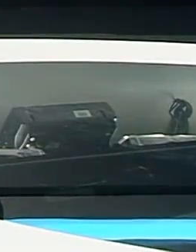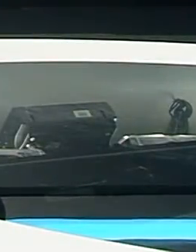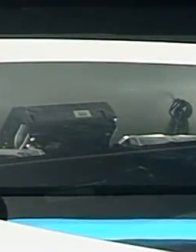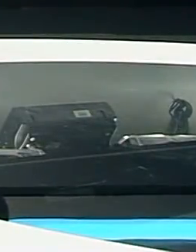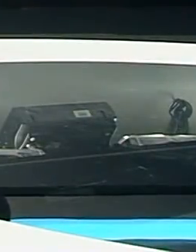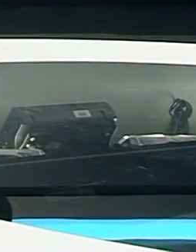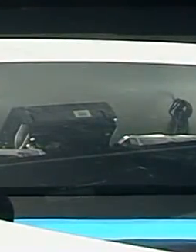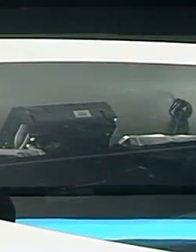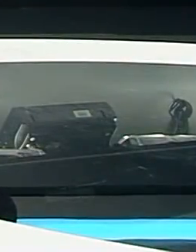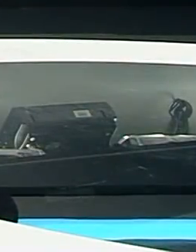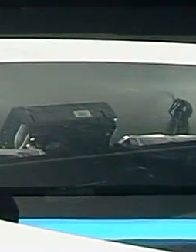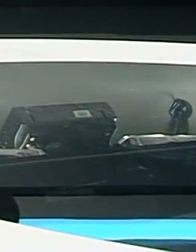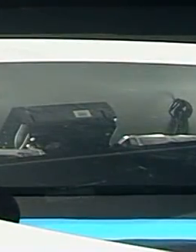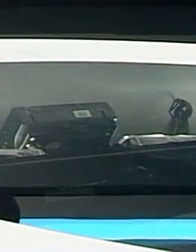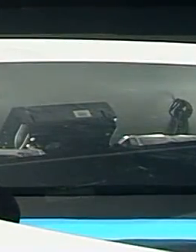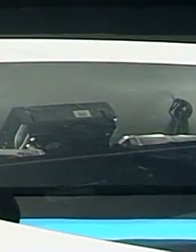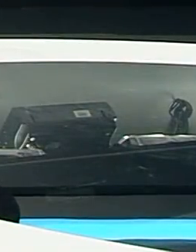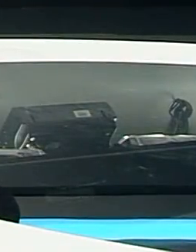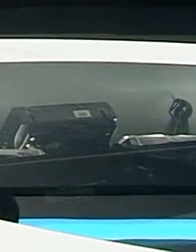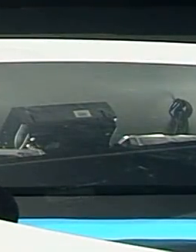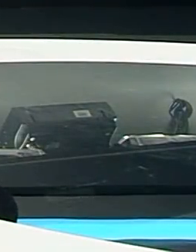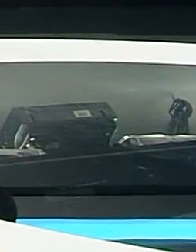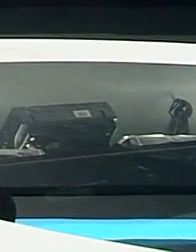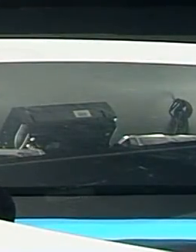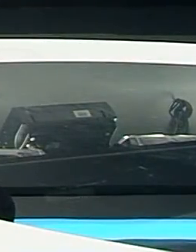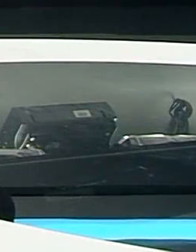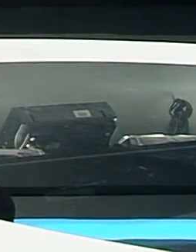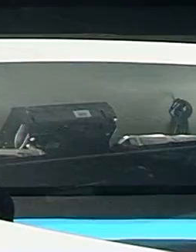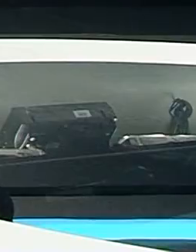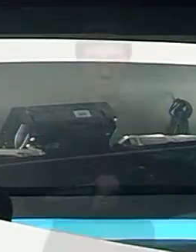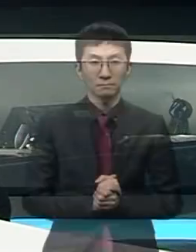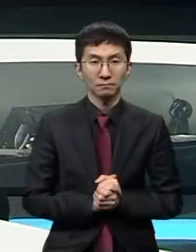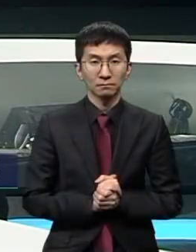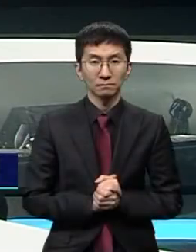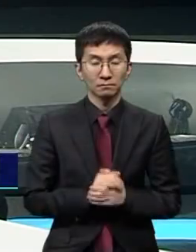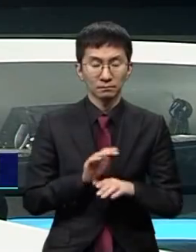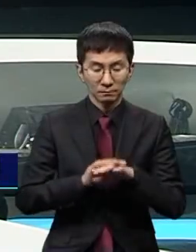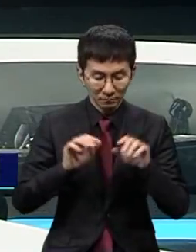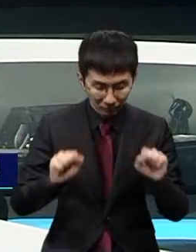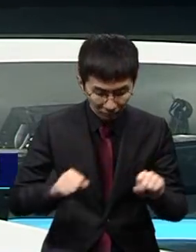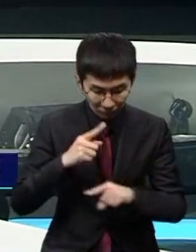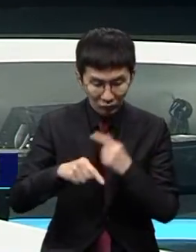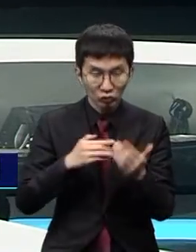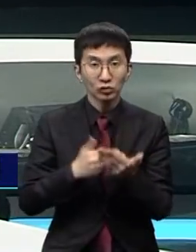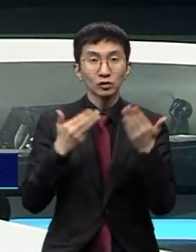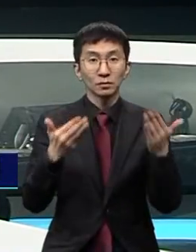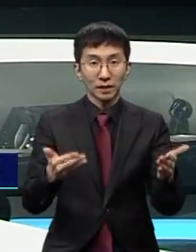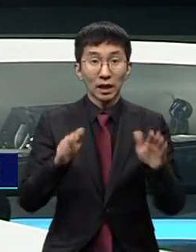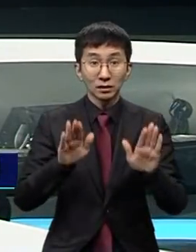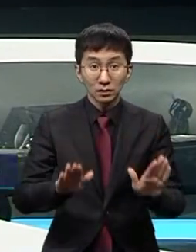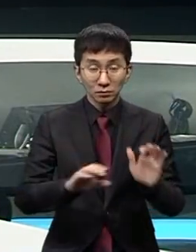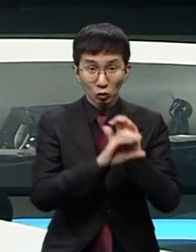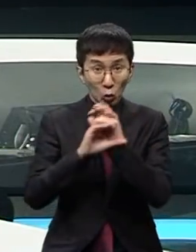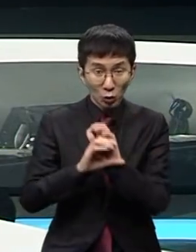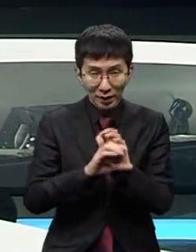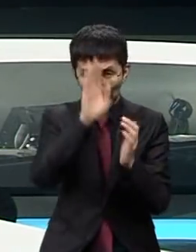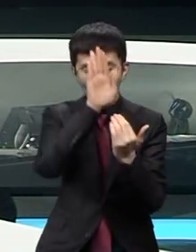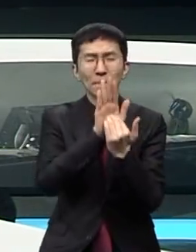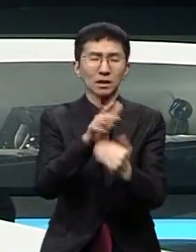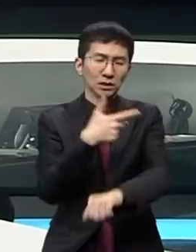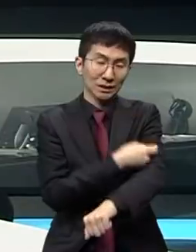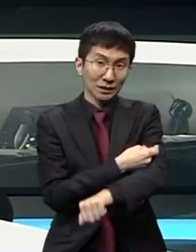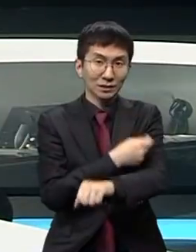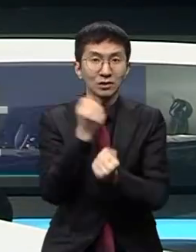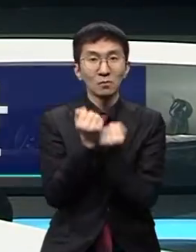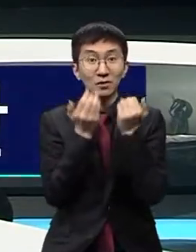여러분 안녕하십니까? 월요일 8시 뉴스는 코로나19 백신 소식으로 시작하겠습니다. 아스트라제네카 백신을 맞은 사람한테서